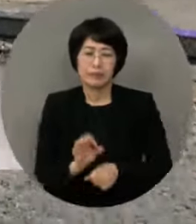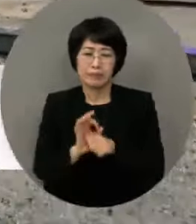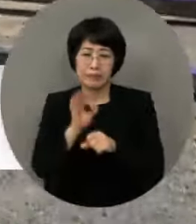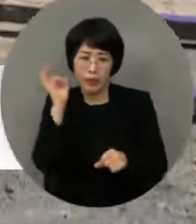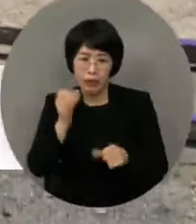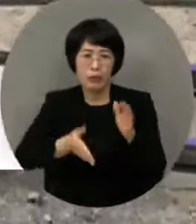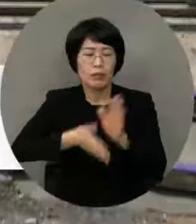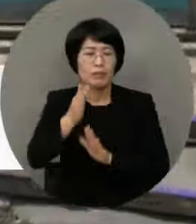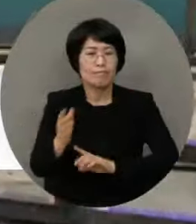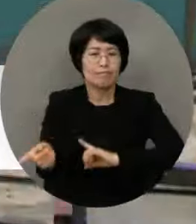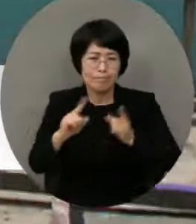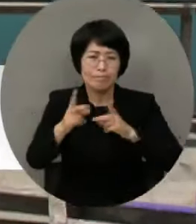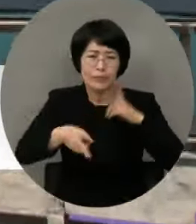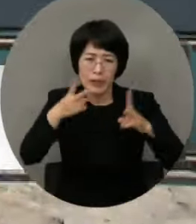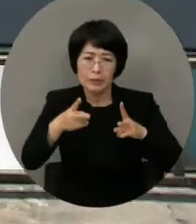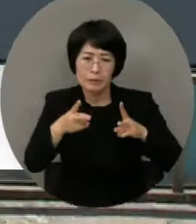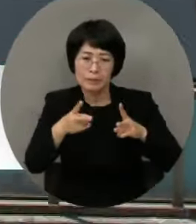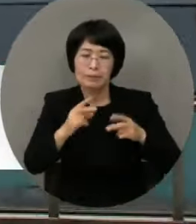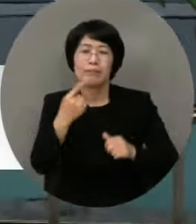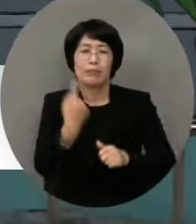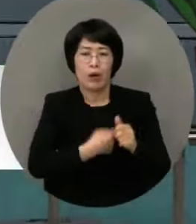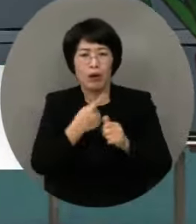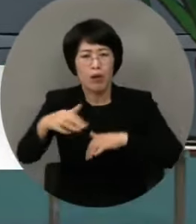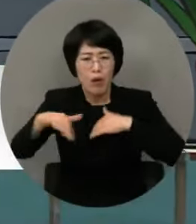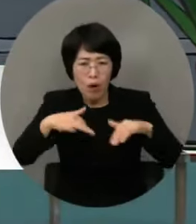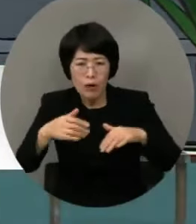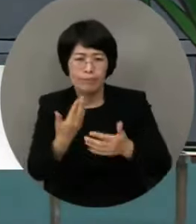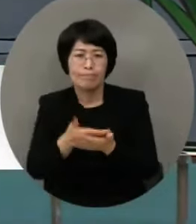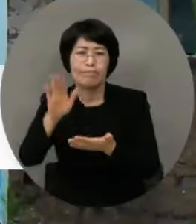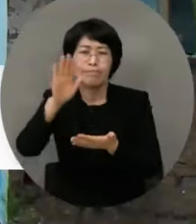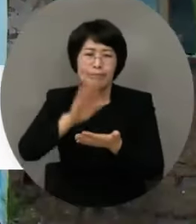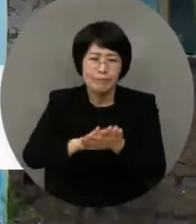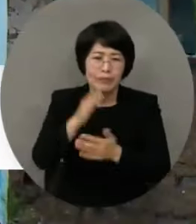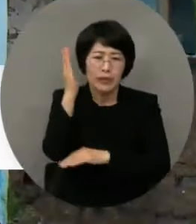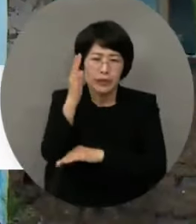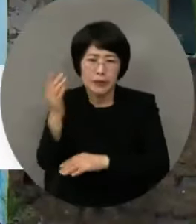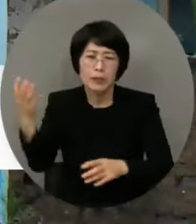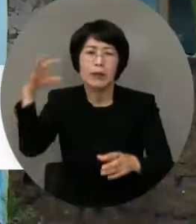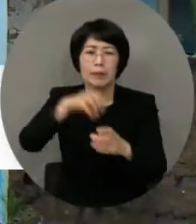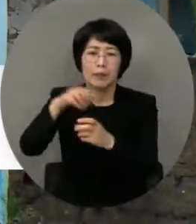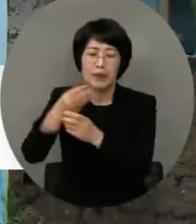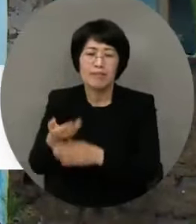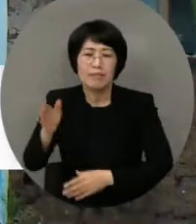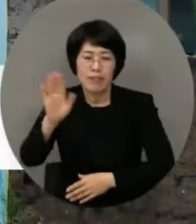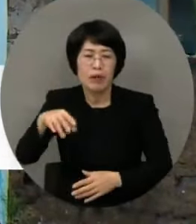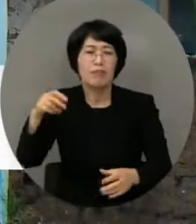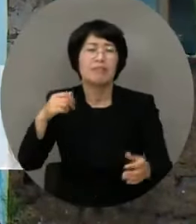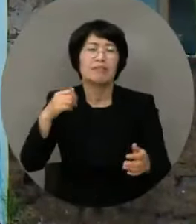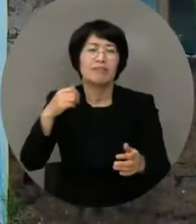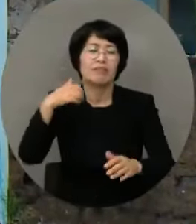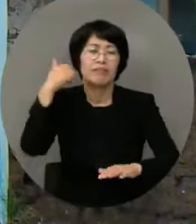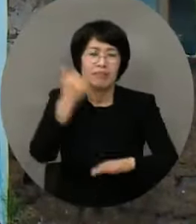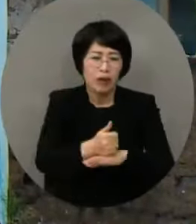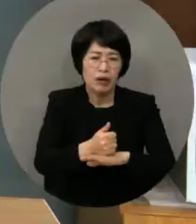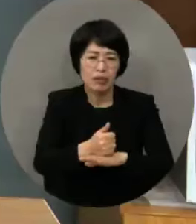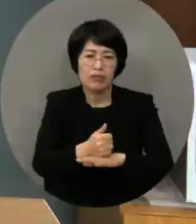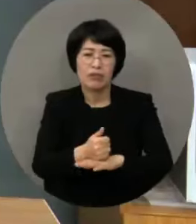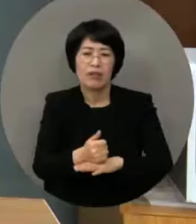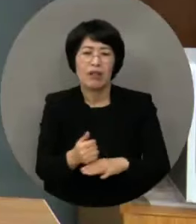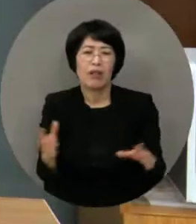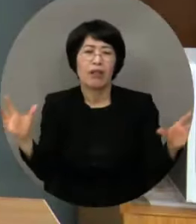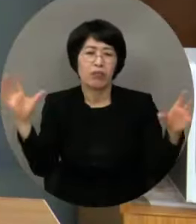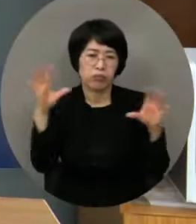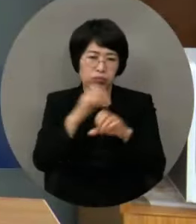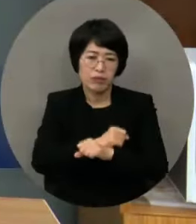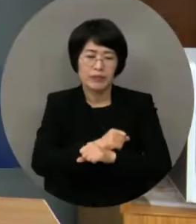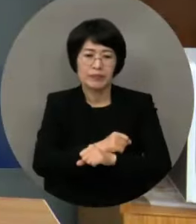전 도시재생 사업을 통해서 거리에 이야기를 새로 더딥히고 매만져졌지만 옛 활력은 없습니다.